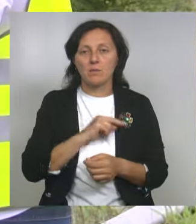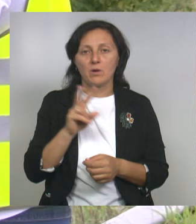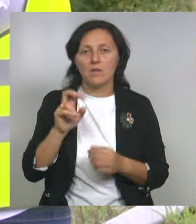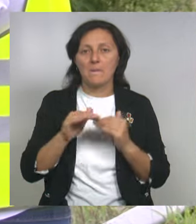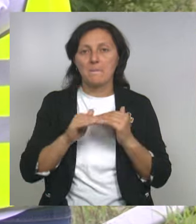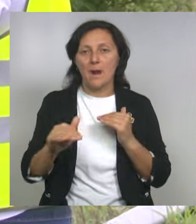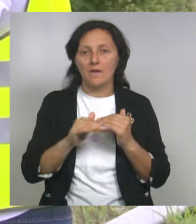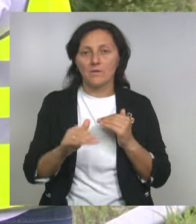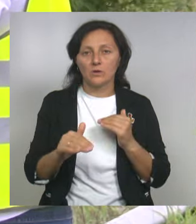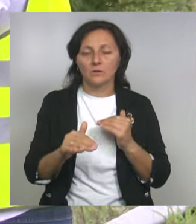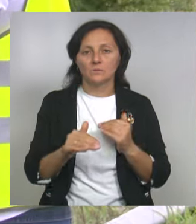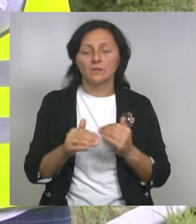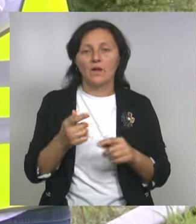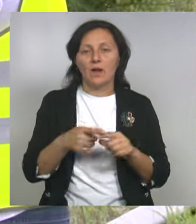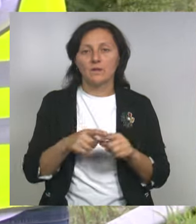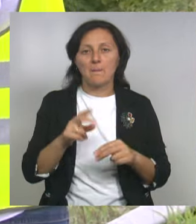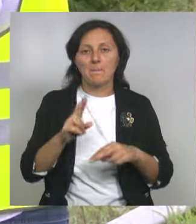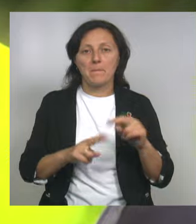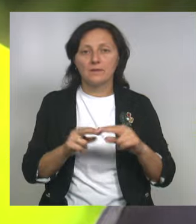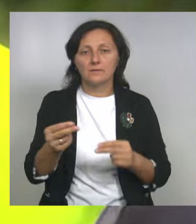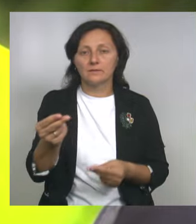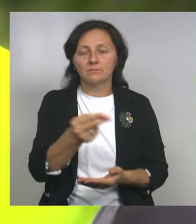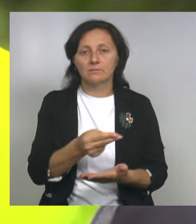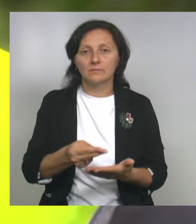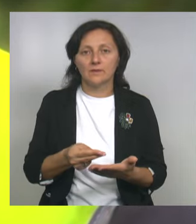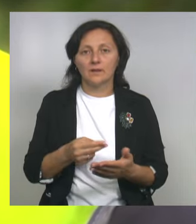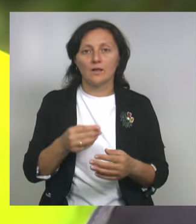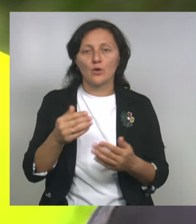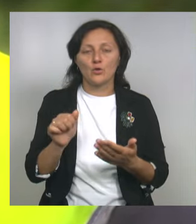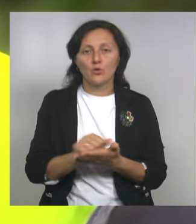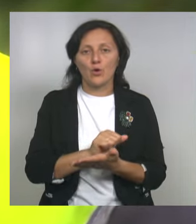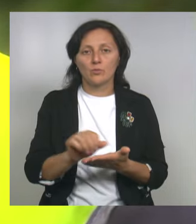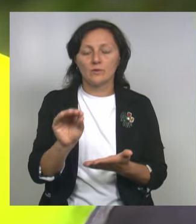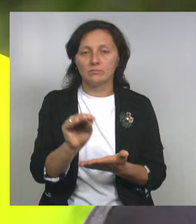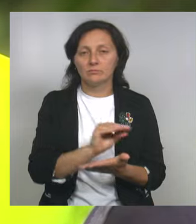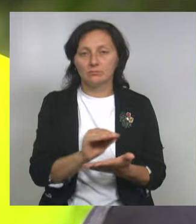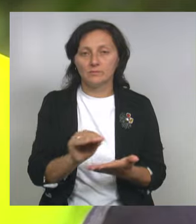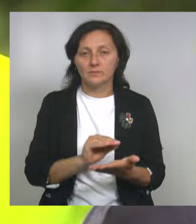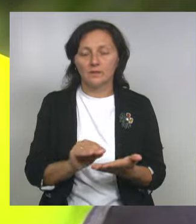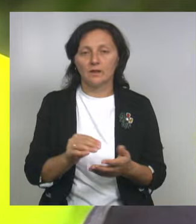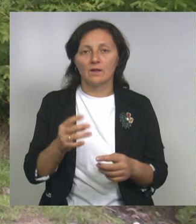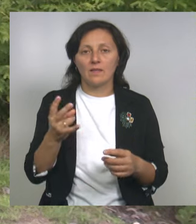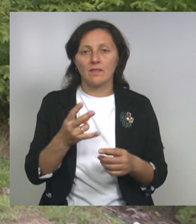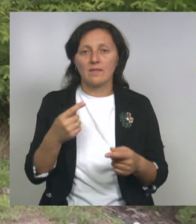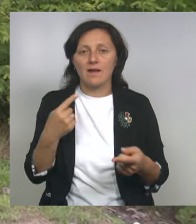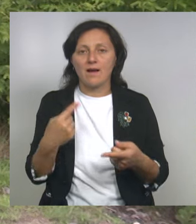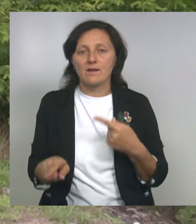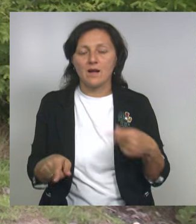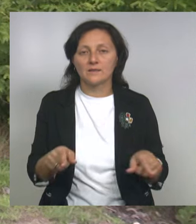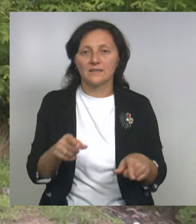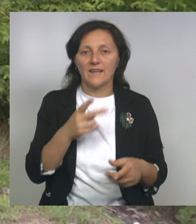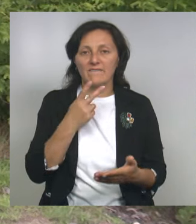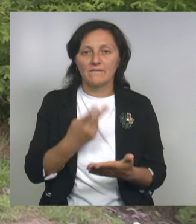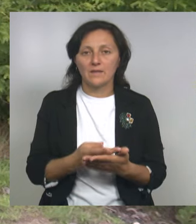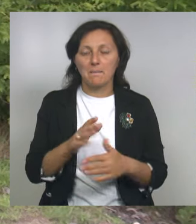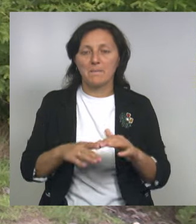но есть и камеральная. Построение графических моделей местности, заполнение документации. Возможность сочетать разные виды профессиональной